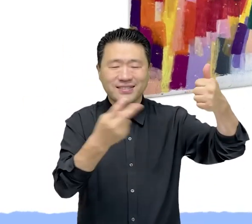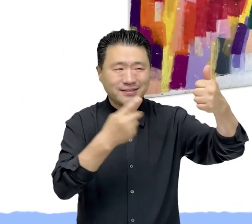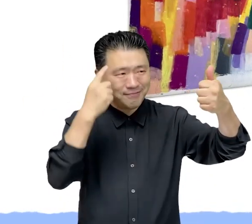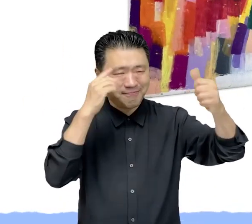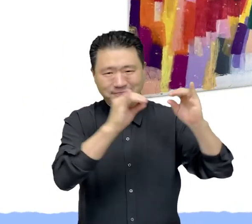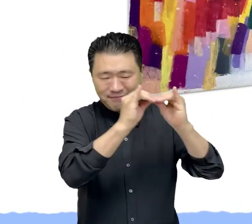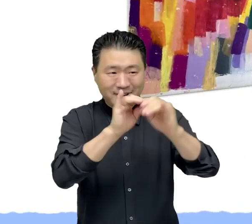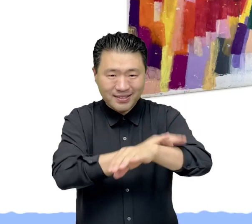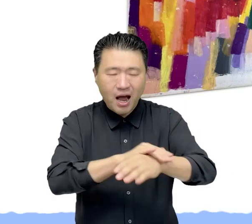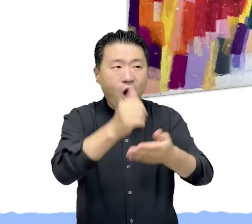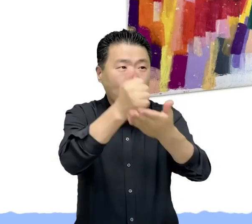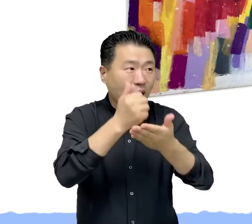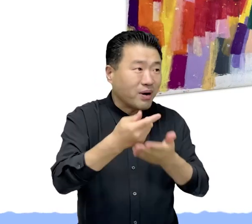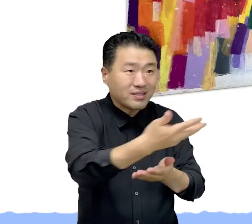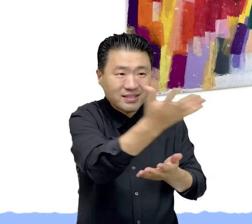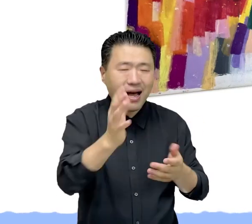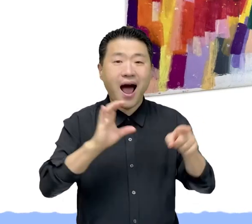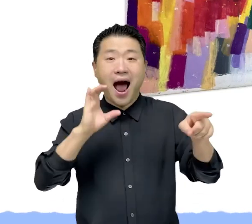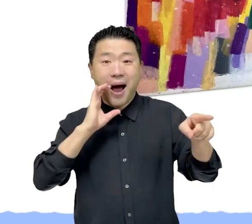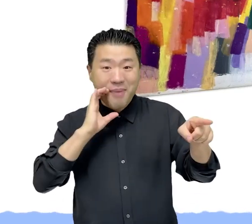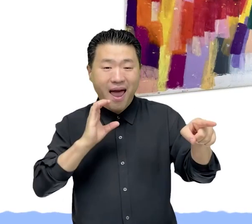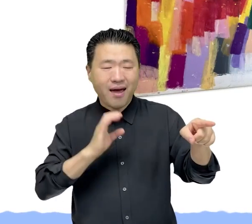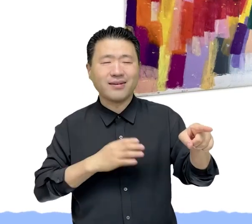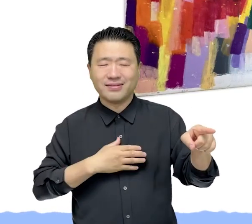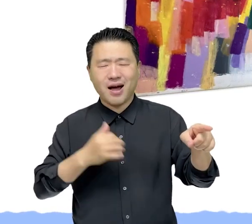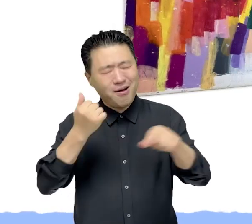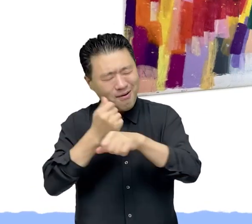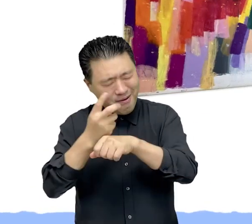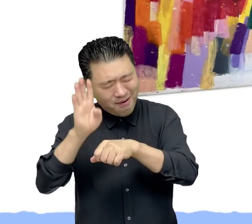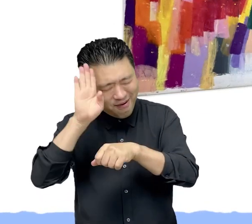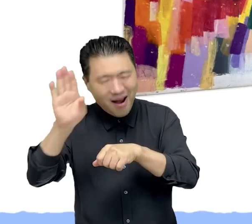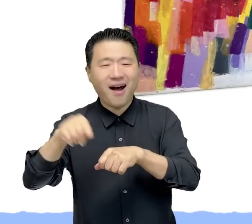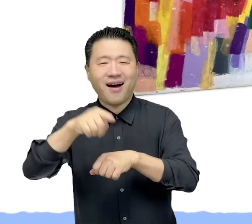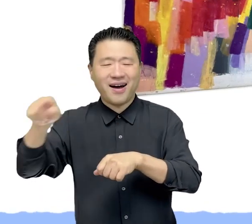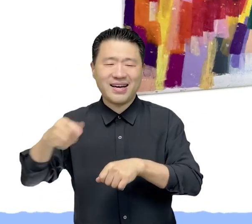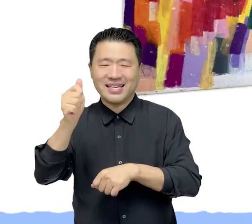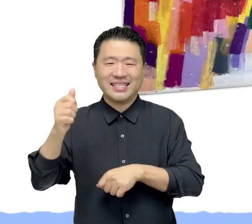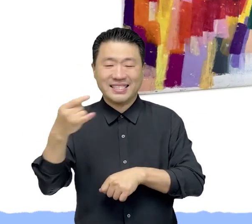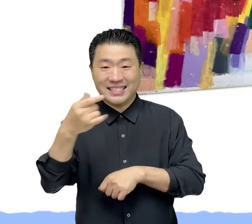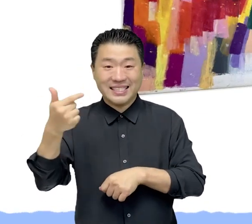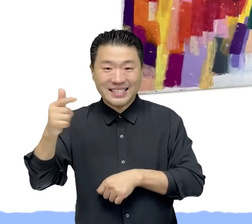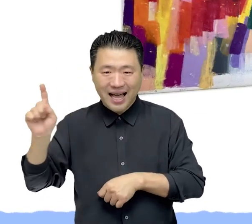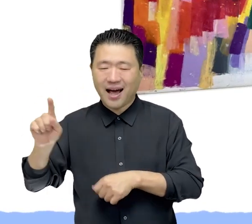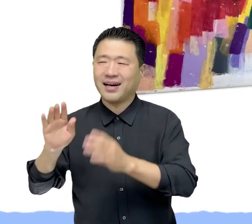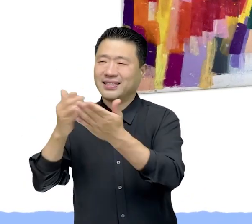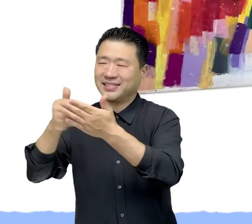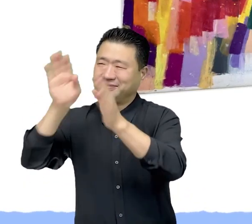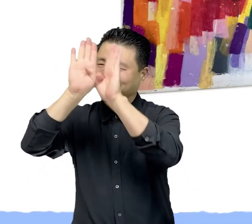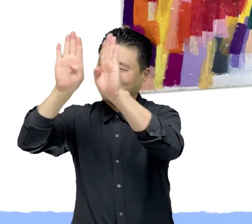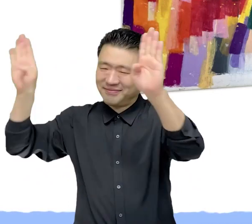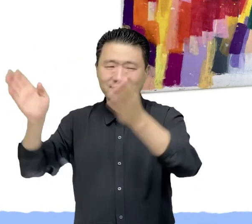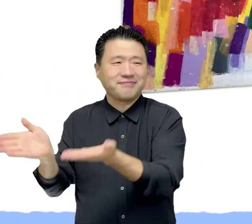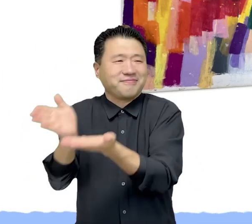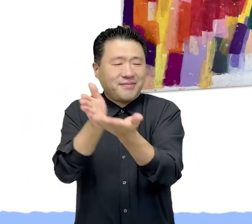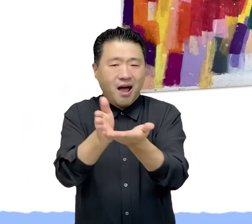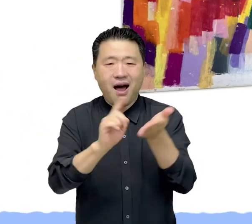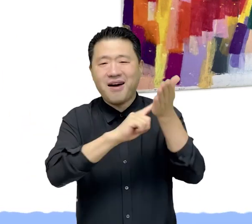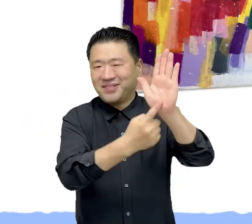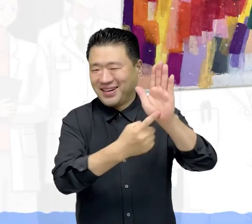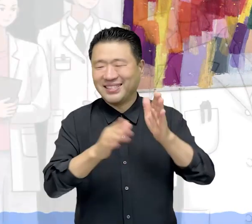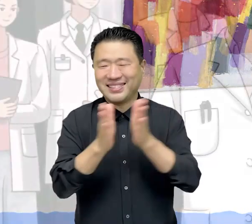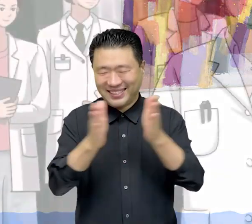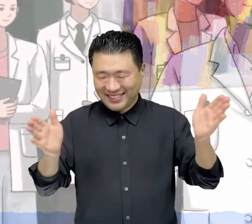주인과 개념 있는 손님들이 모인 이 카페에서 몇 년 후 희나의 첫 개인전을 열었다.